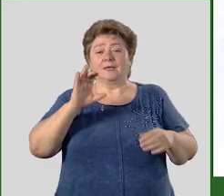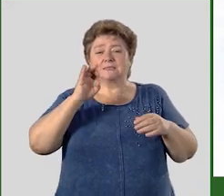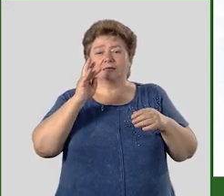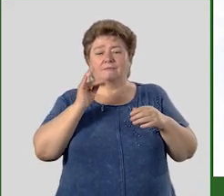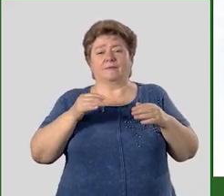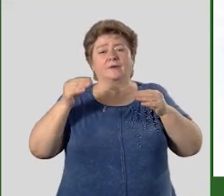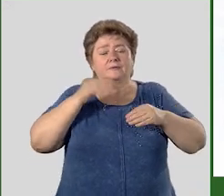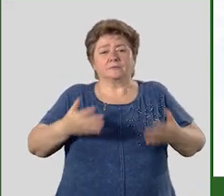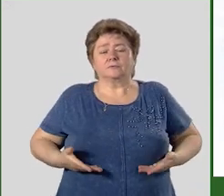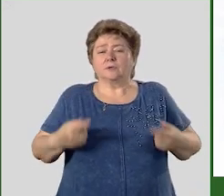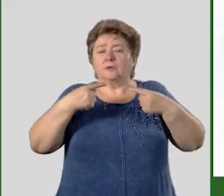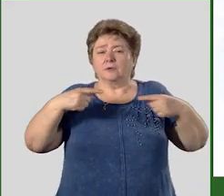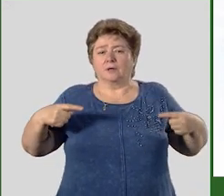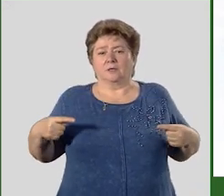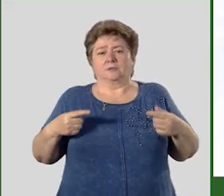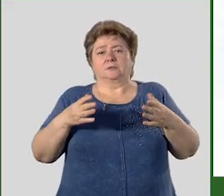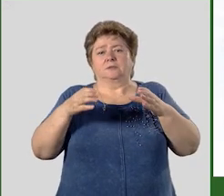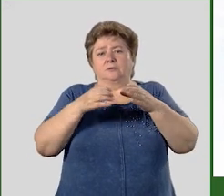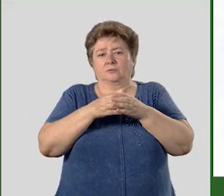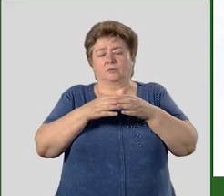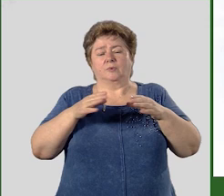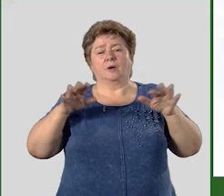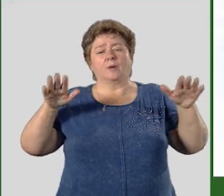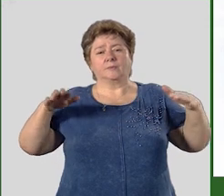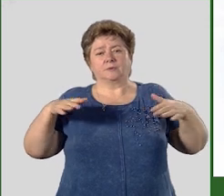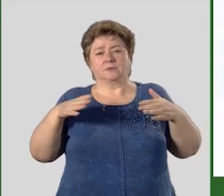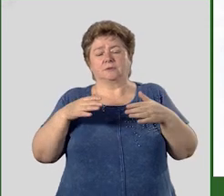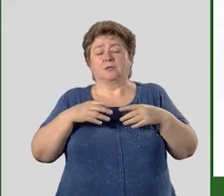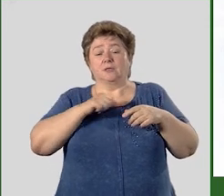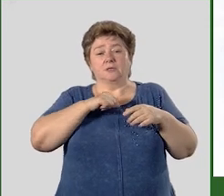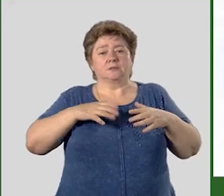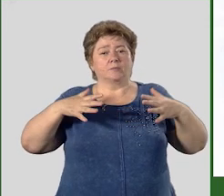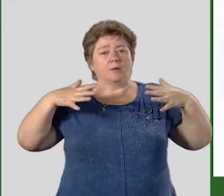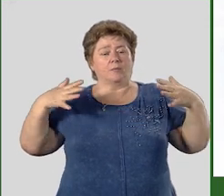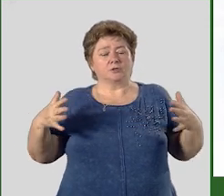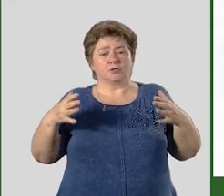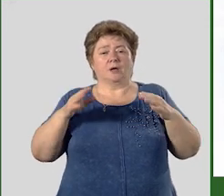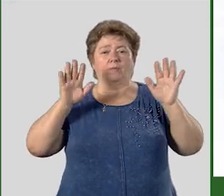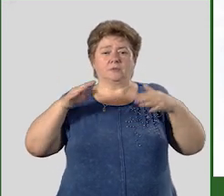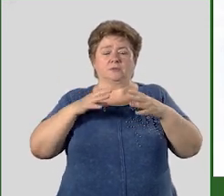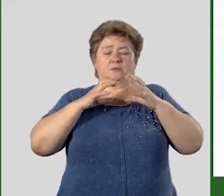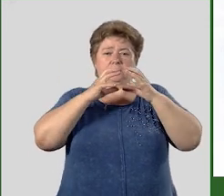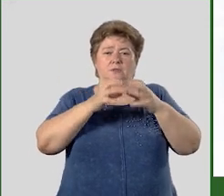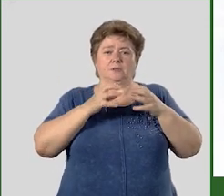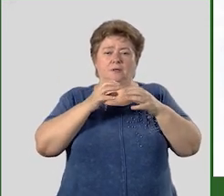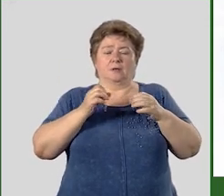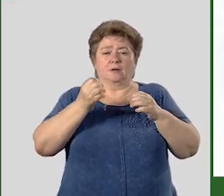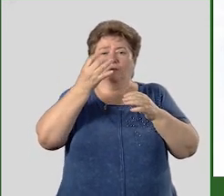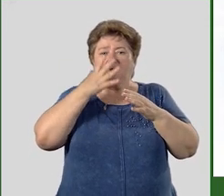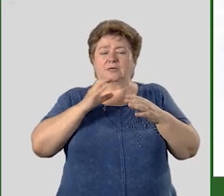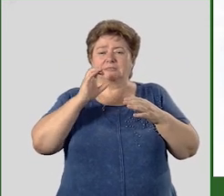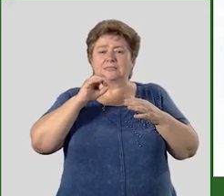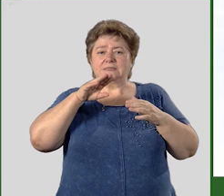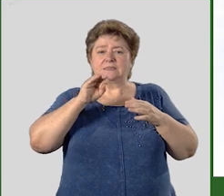Саванны населяют разнообразные виды птиц. Среди них самая большая птица на Земле – африканский